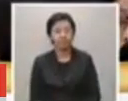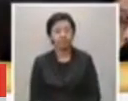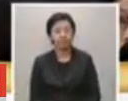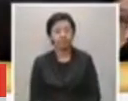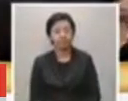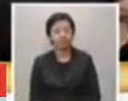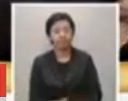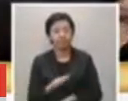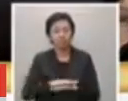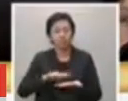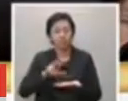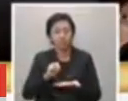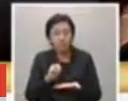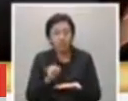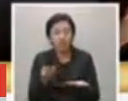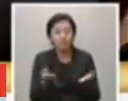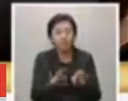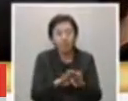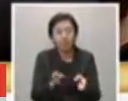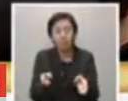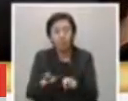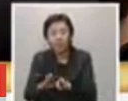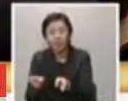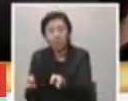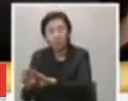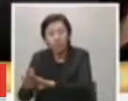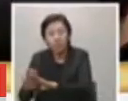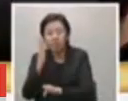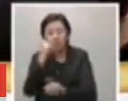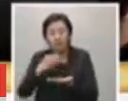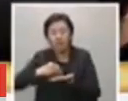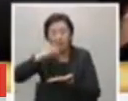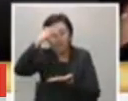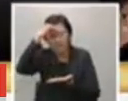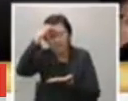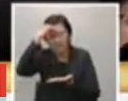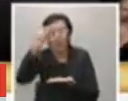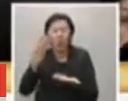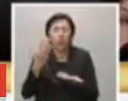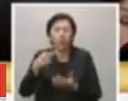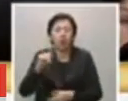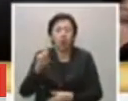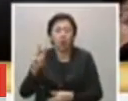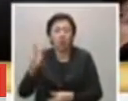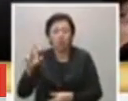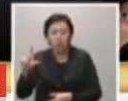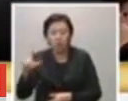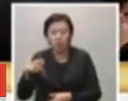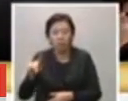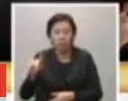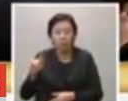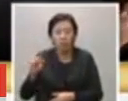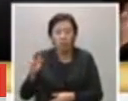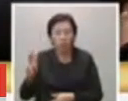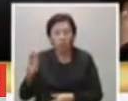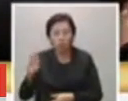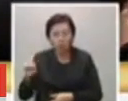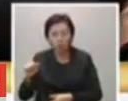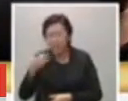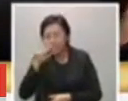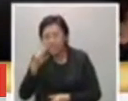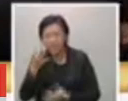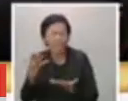มหาวิทยาลัยปิดตัวกันเป็นแถบเลยครับเพราะจะเรียนสายสามัญจะเรียนปวช.ปวส.สายวิชาชีพเนี่ยจบม